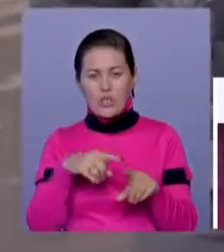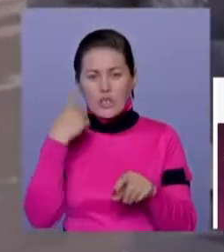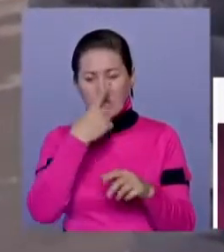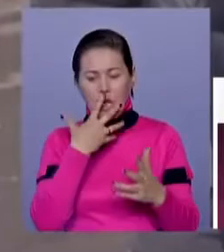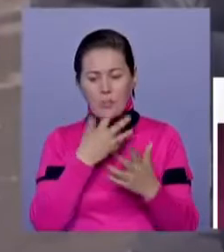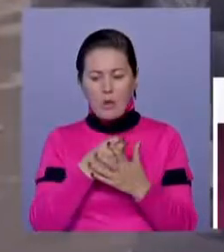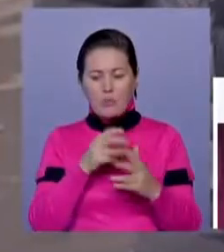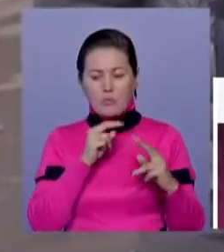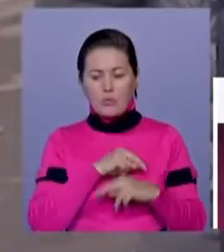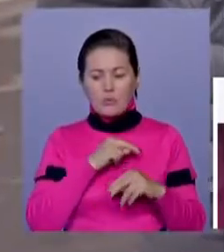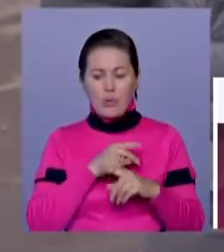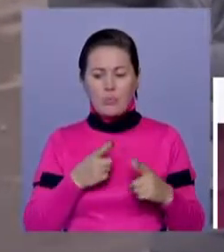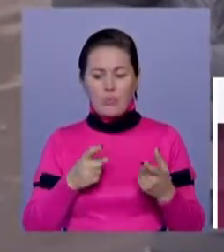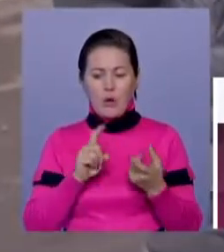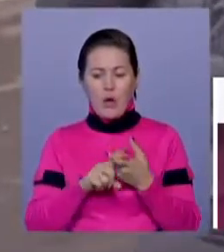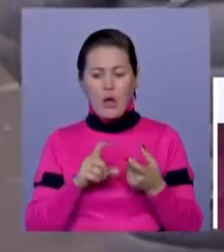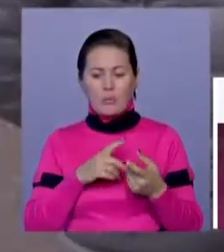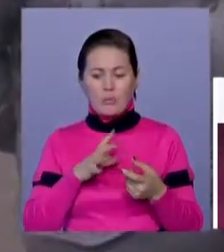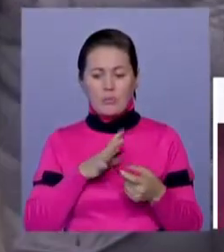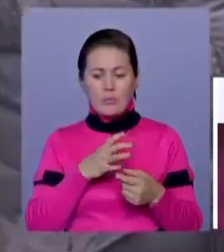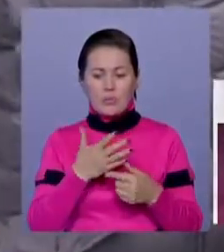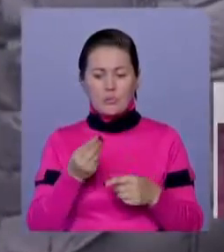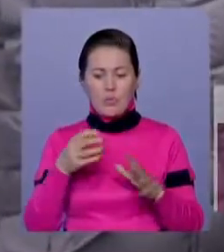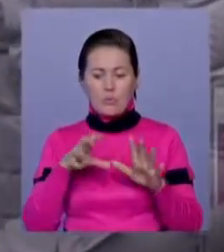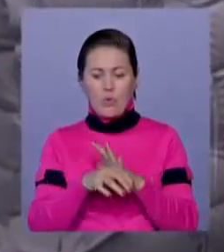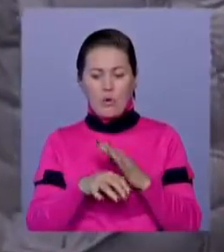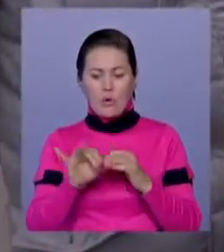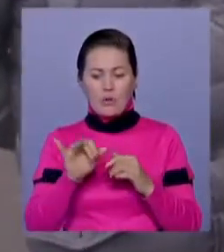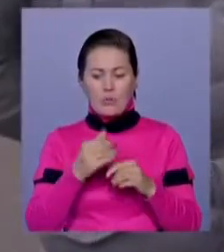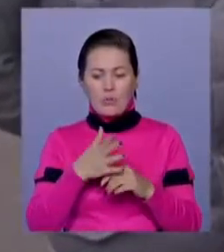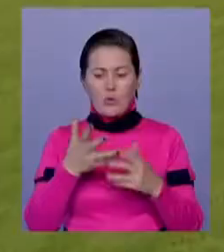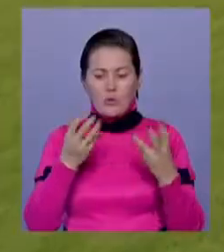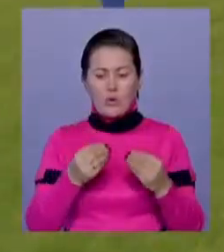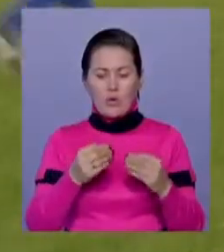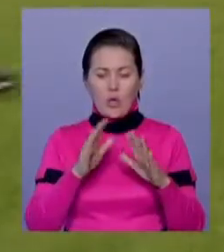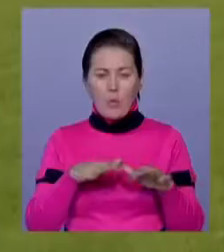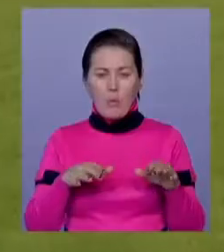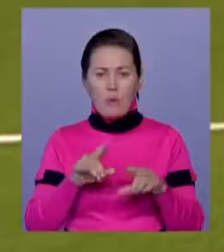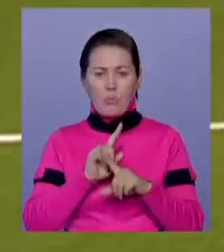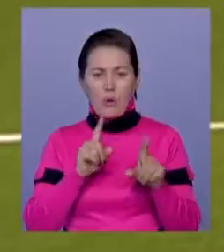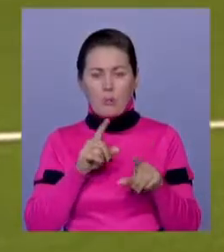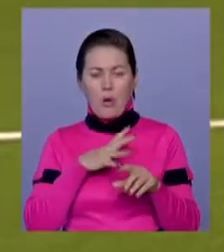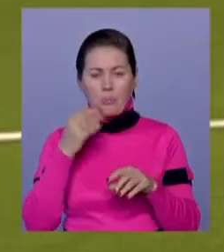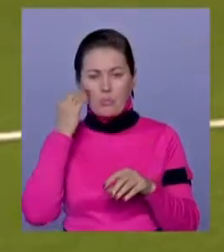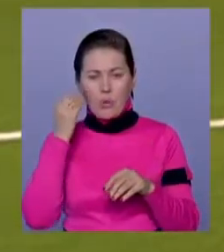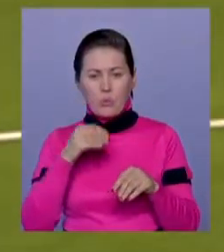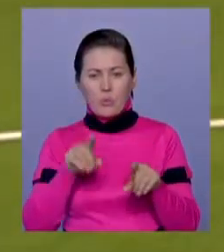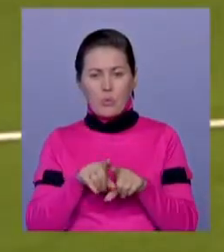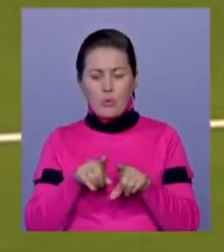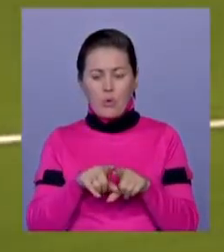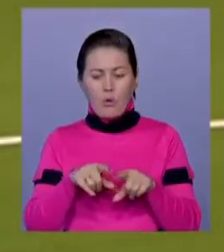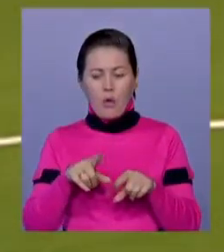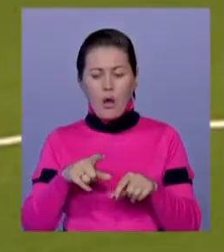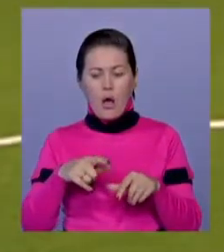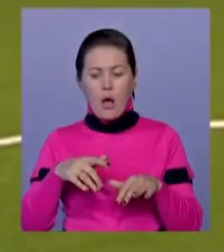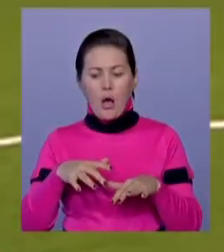жекеменшік әріптестіктің аясында оны жасаймыз. Сіз ақша құясыз. Күндіз балалар керемет жақсы сапалы осындай